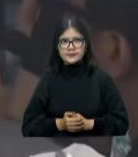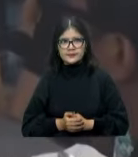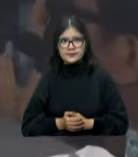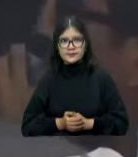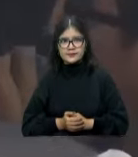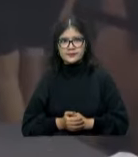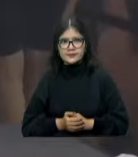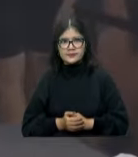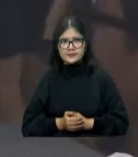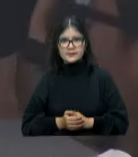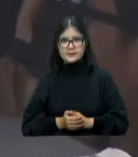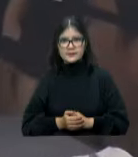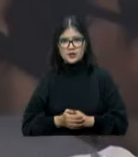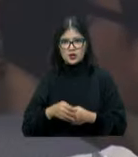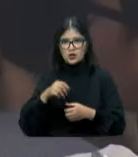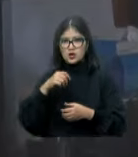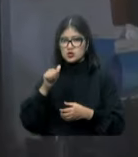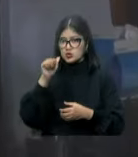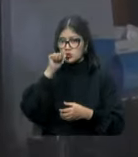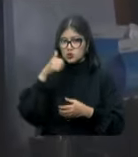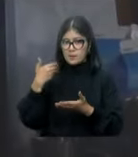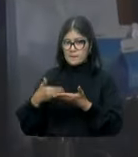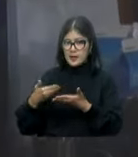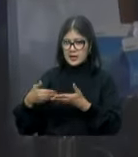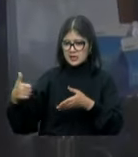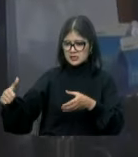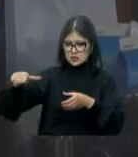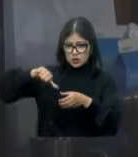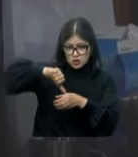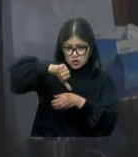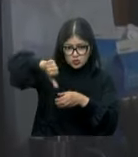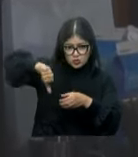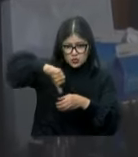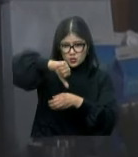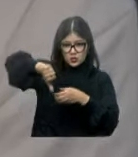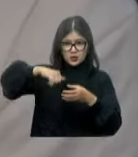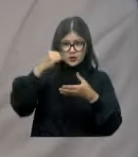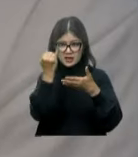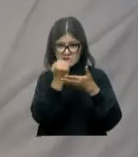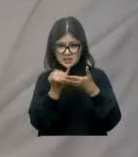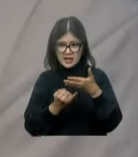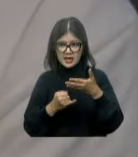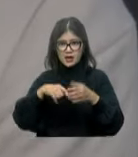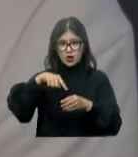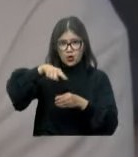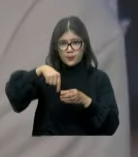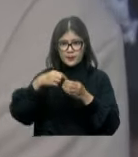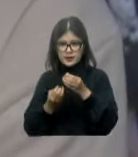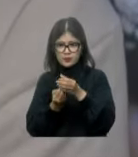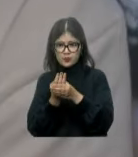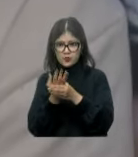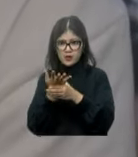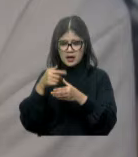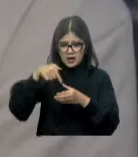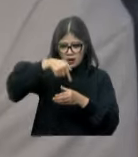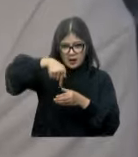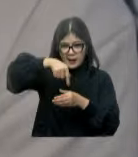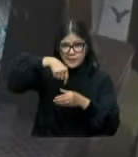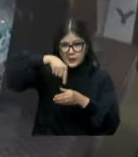Cara menuangkan susu panas ke secangkir espresso dan menciptakan pola atau desain di permukaan latte atau latte art dikompetisikan